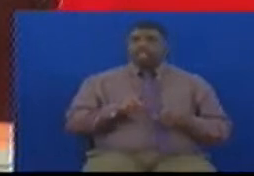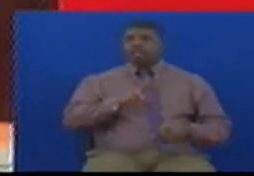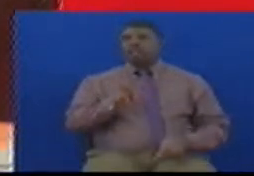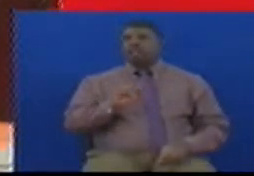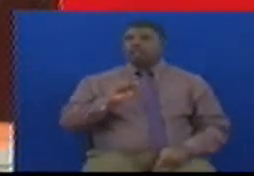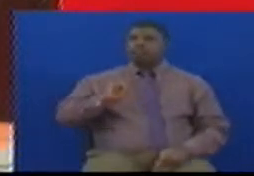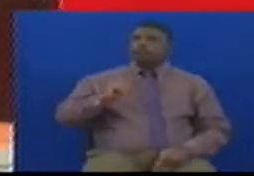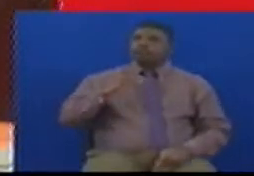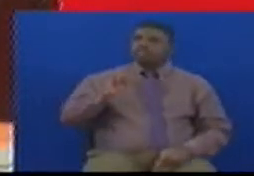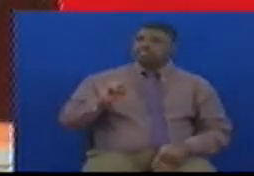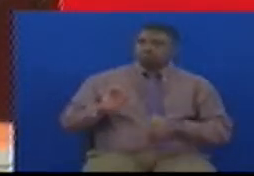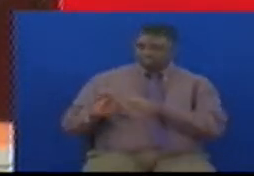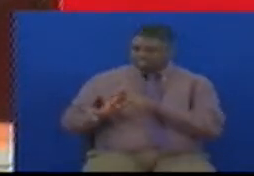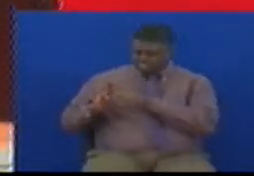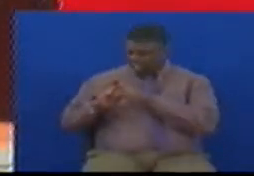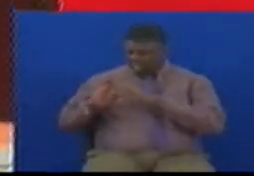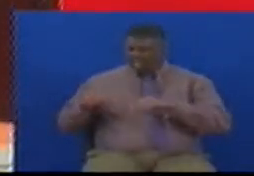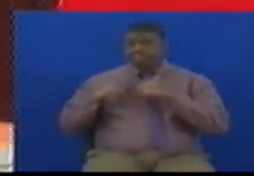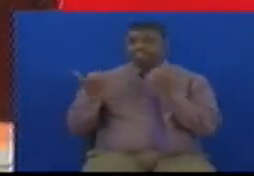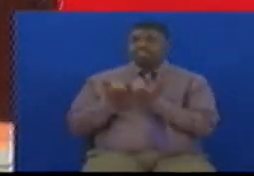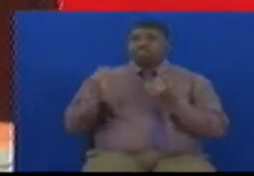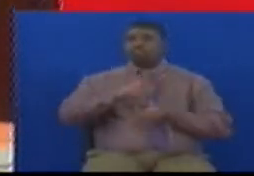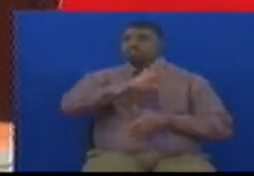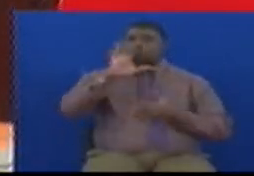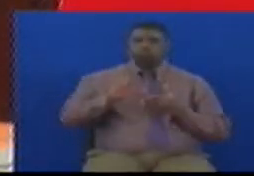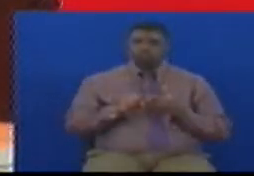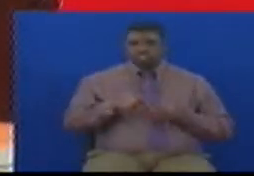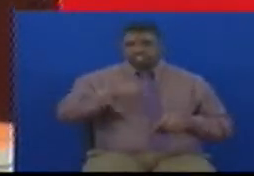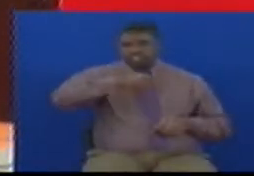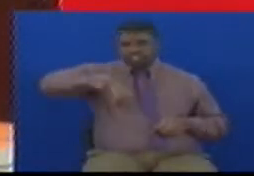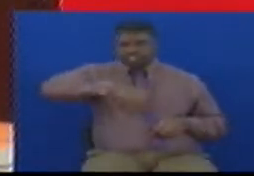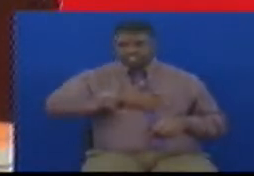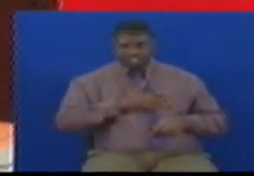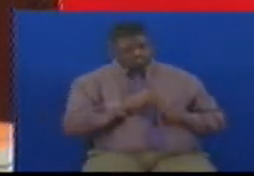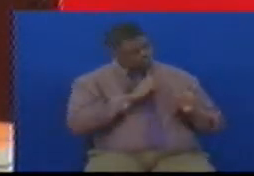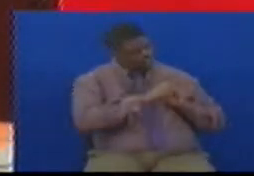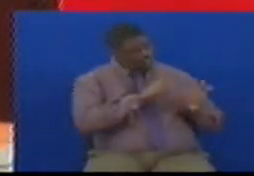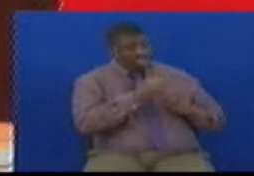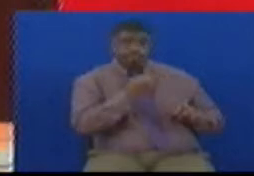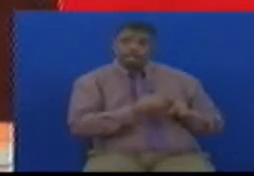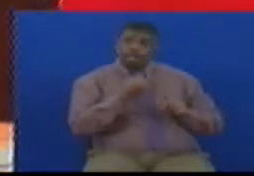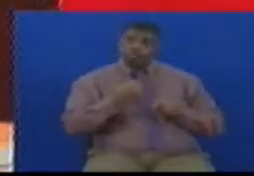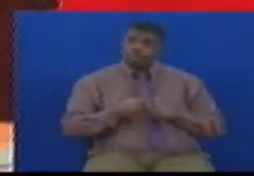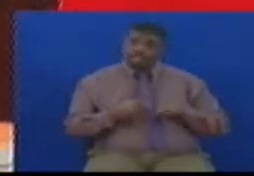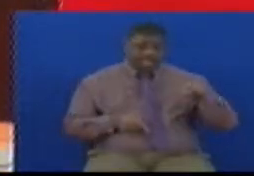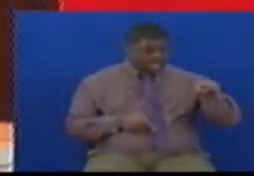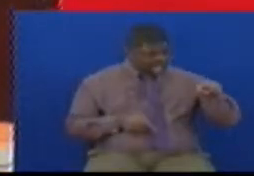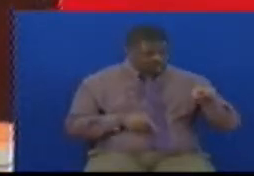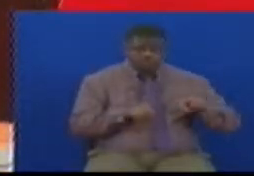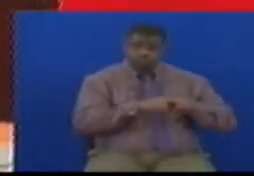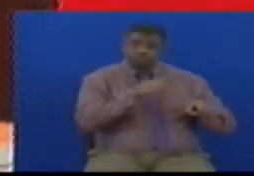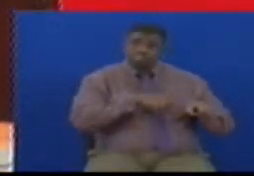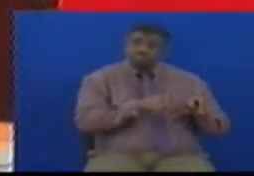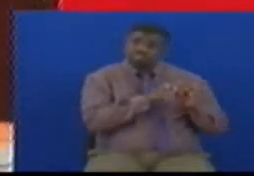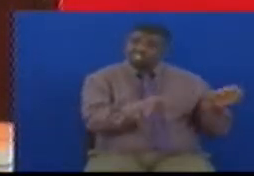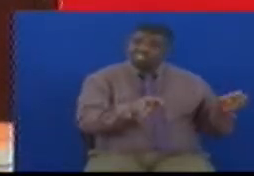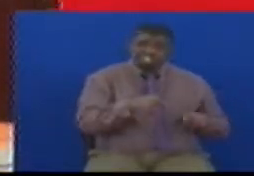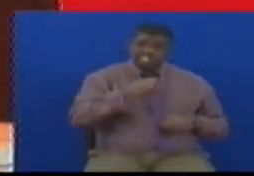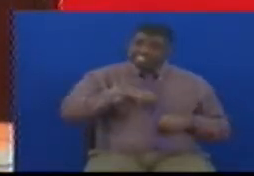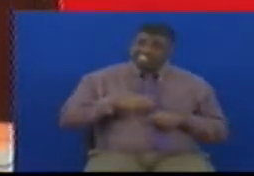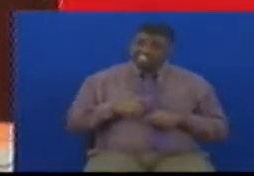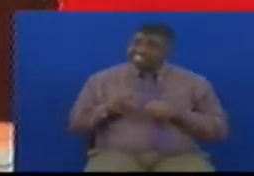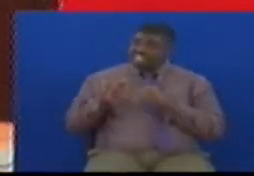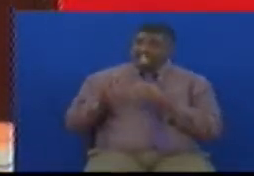vyama vyote. Lakini Mheshimiwa Spika, katika jambo ambalo sisi CUF tumekuwa tukijadiliana mara kwa mara ni ile wenzetu kututenga, ili jambo si alitupendezi hata